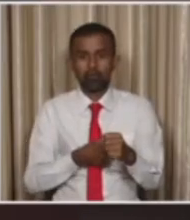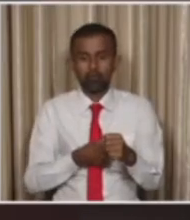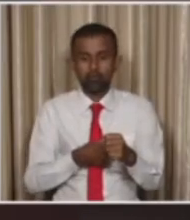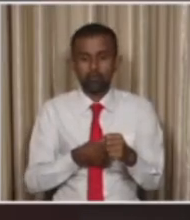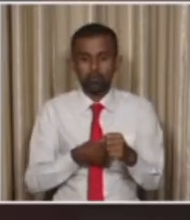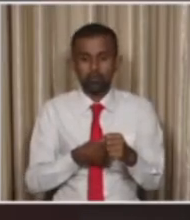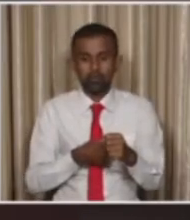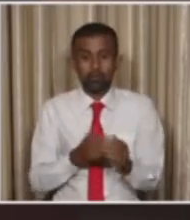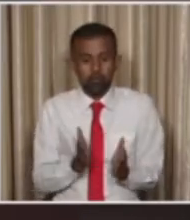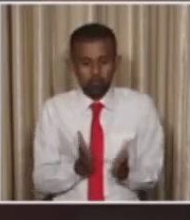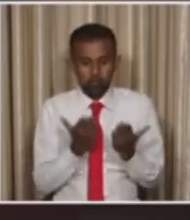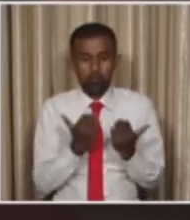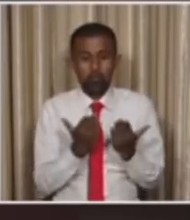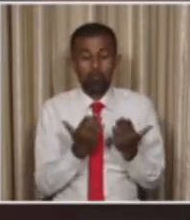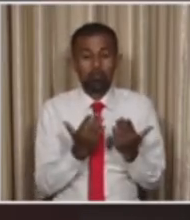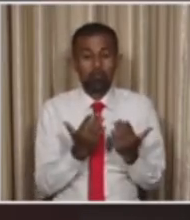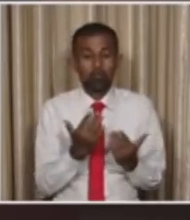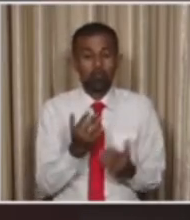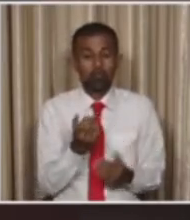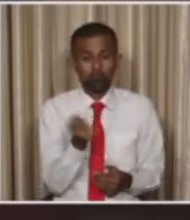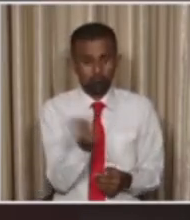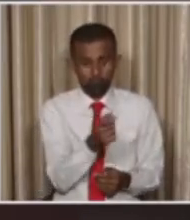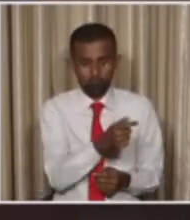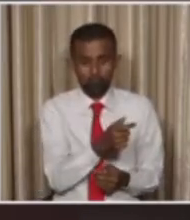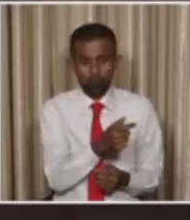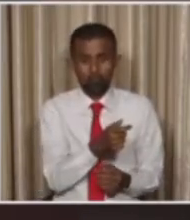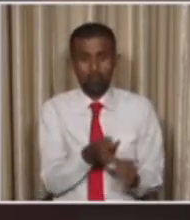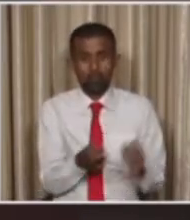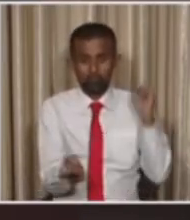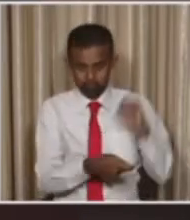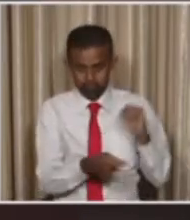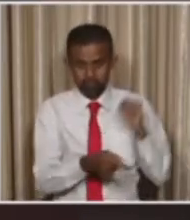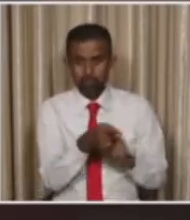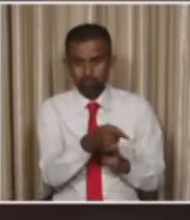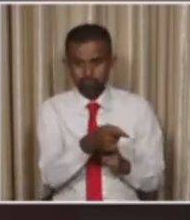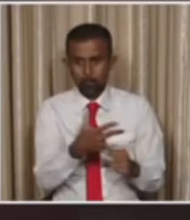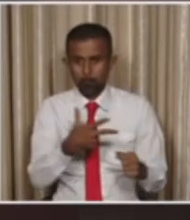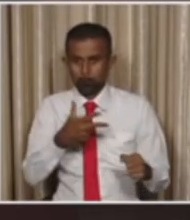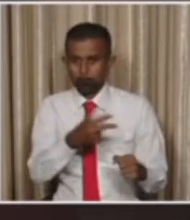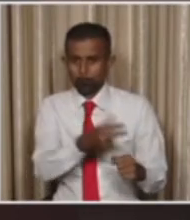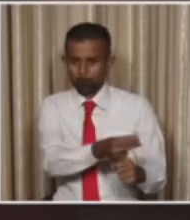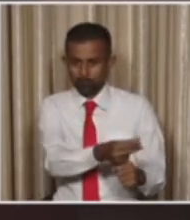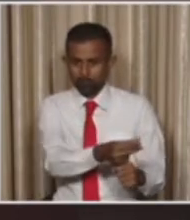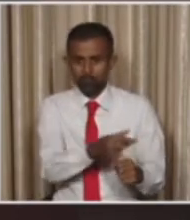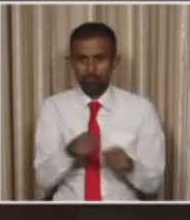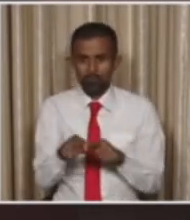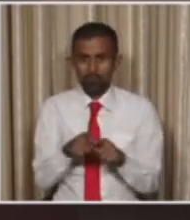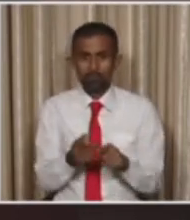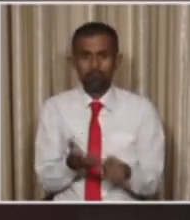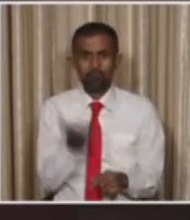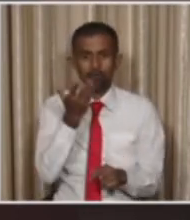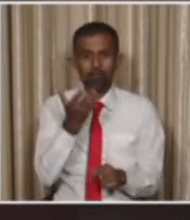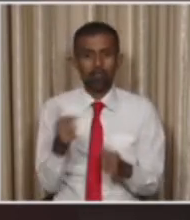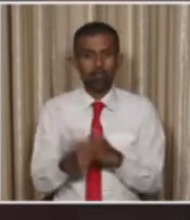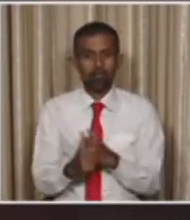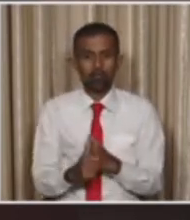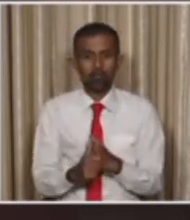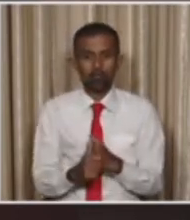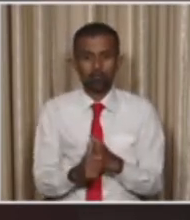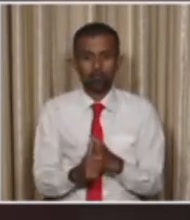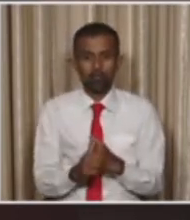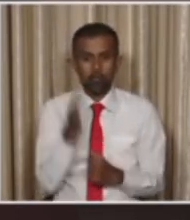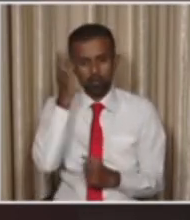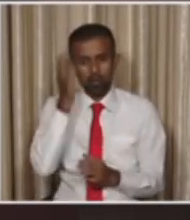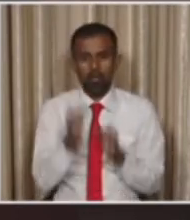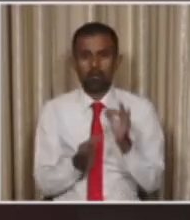මිනිහාර පූ දින්න තිබුණ ගෝයන් වලට මොකක් හරි මේ බූස්ට් එකක් ගහුවත් දැන්නේ මොකක් කරේ ඉන්ජෙක්ෂන් එකක්වත් වැඩිපුර කරල් එහෙම එන්නේ. මොන පිස්සු